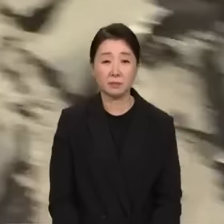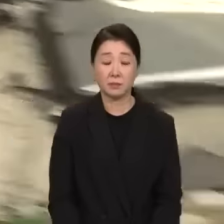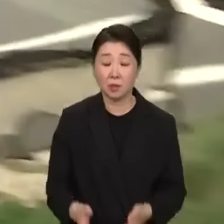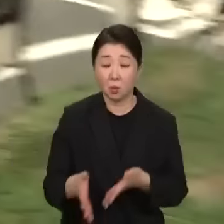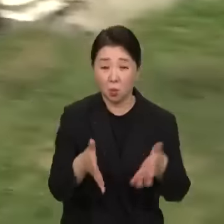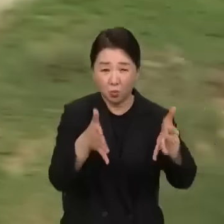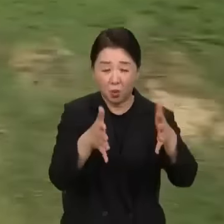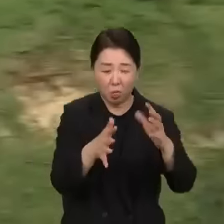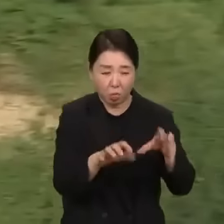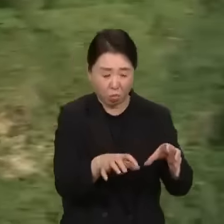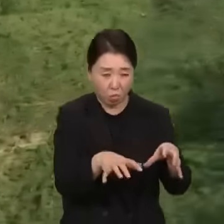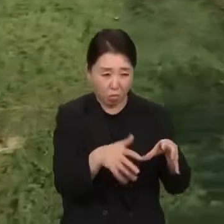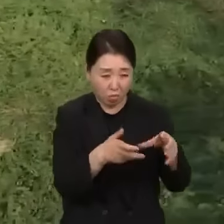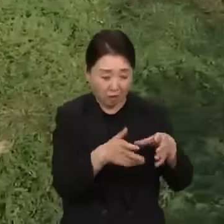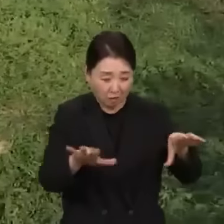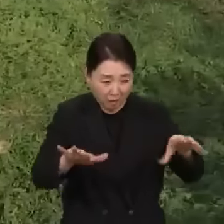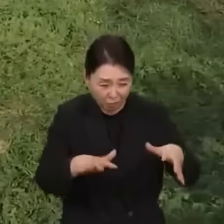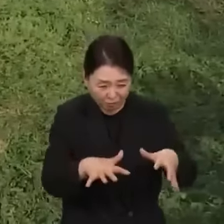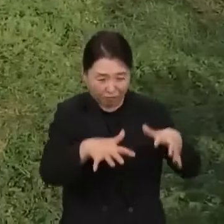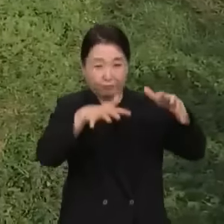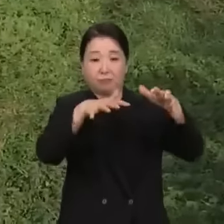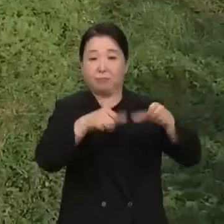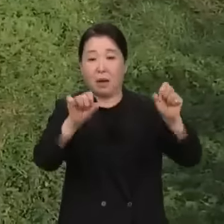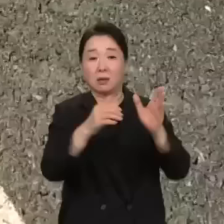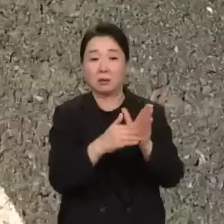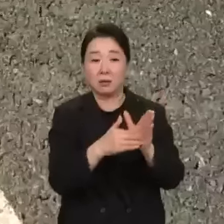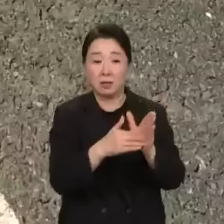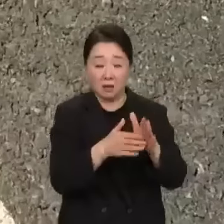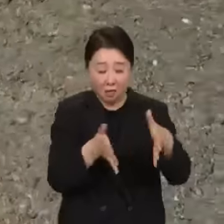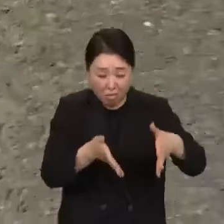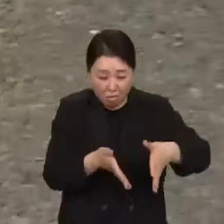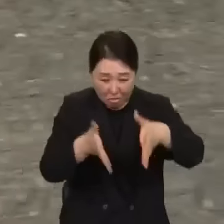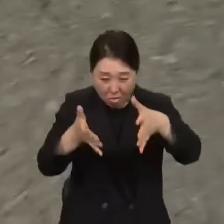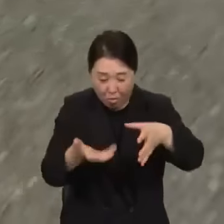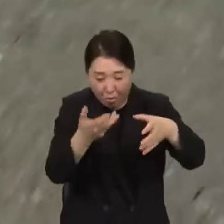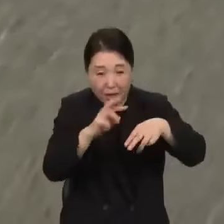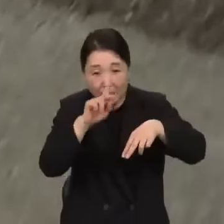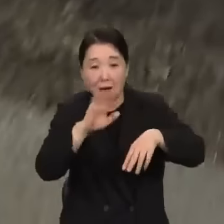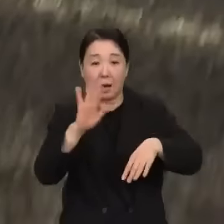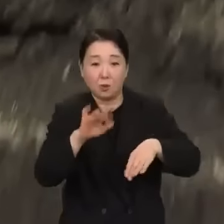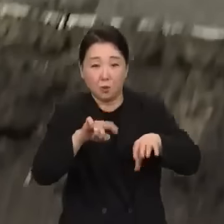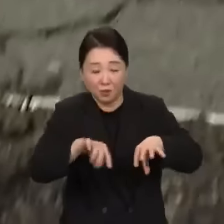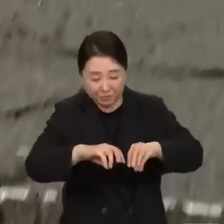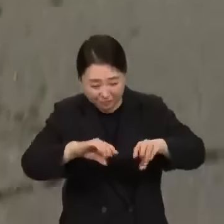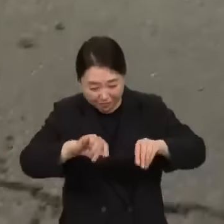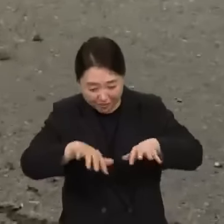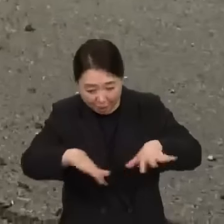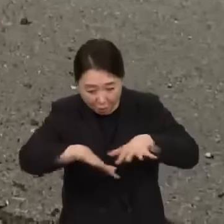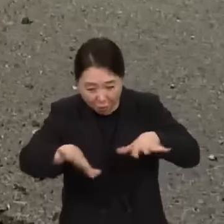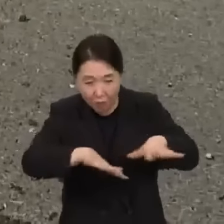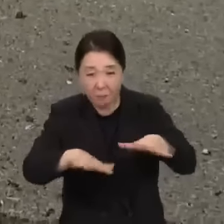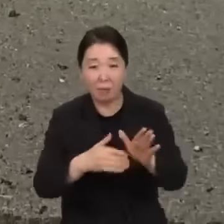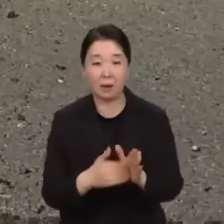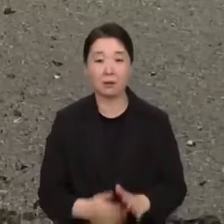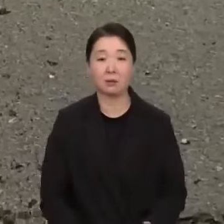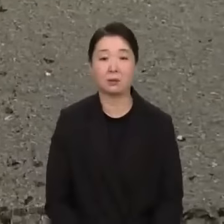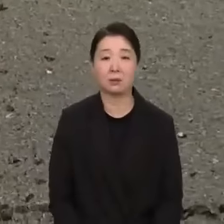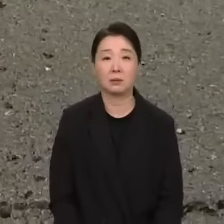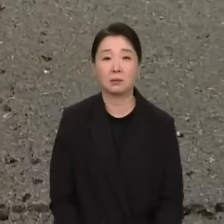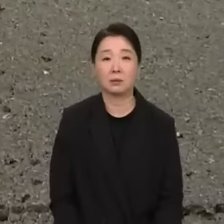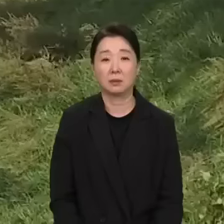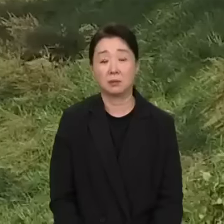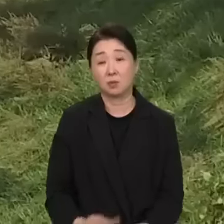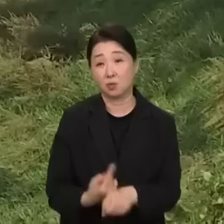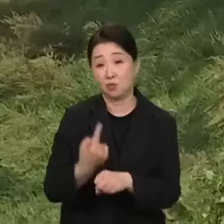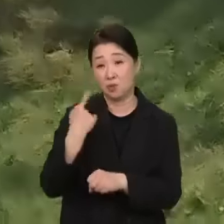고속도로는 부풀어올라 터져나갔습니다. 아스팔트 표면이 갈라진 게 아니라 지면 아래 땅 전체가 움직였습니다.